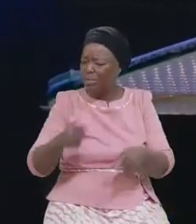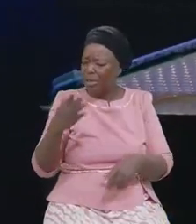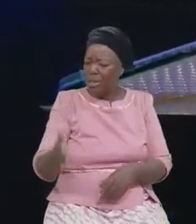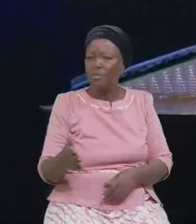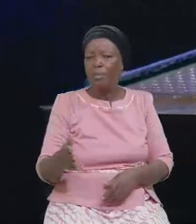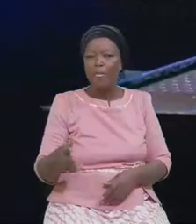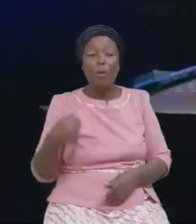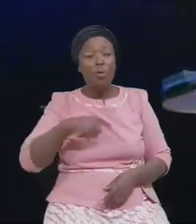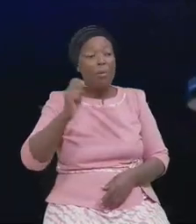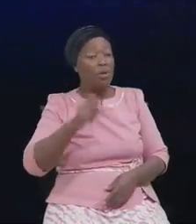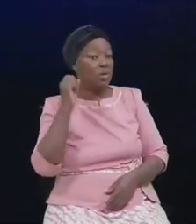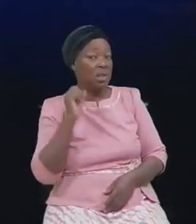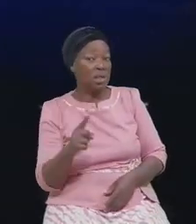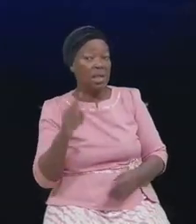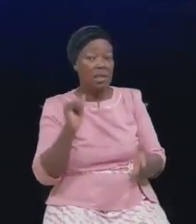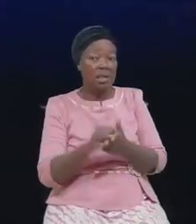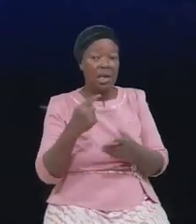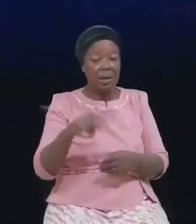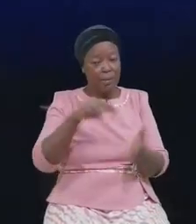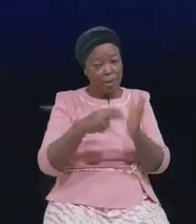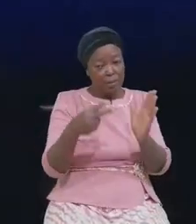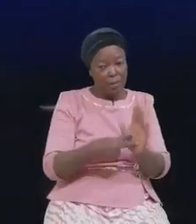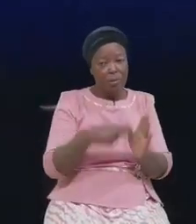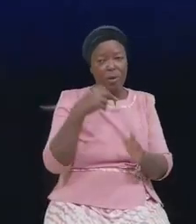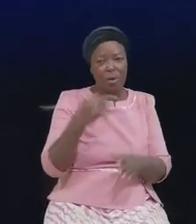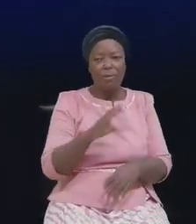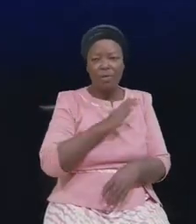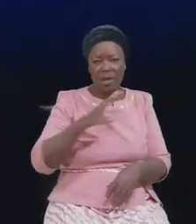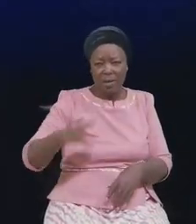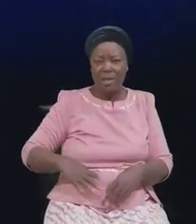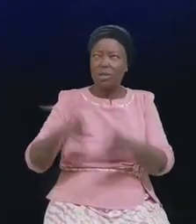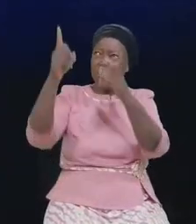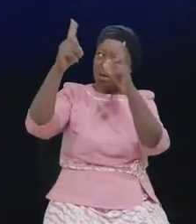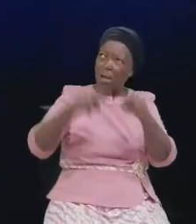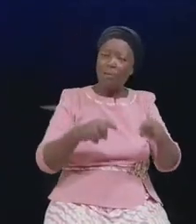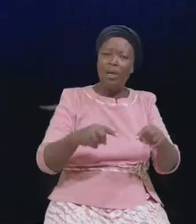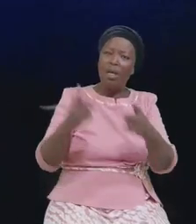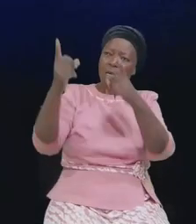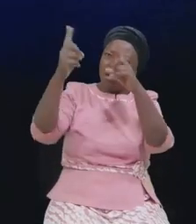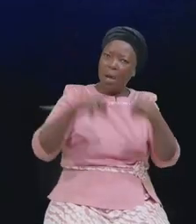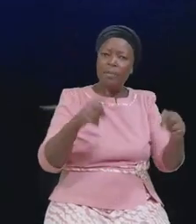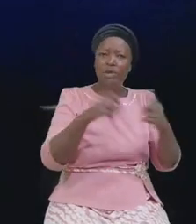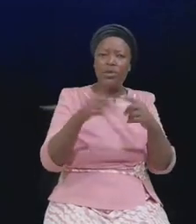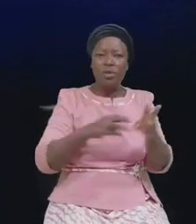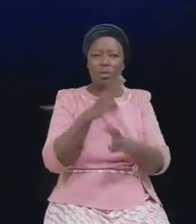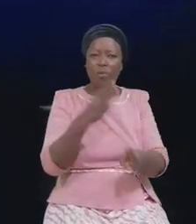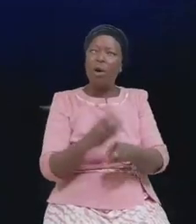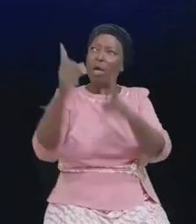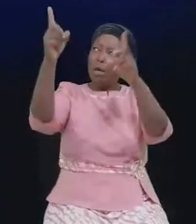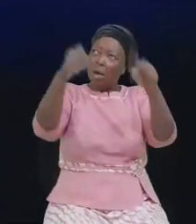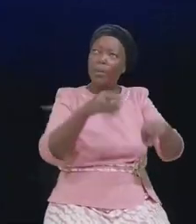devons comprendre que l'objectif de Christ venant dans le monde, venant sur la